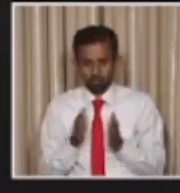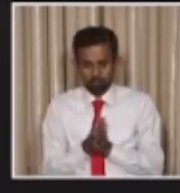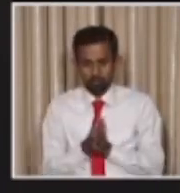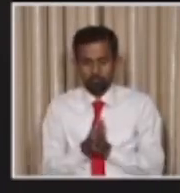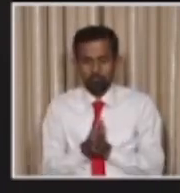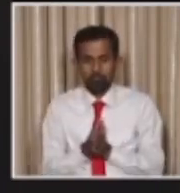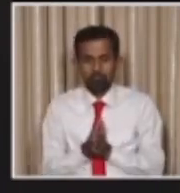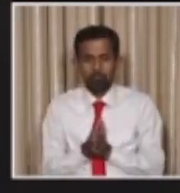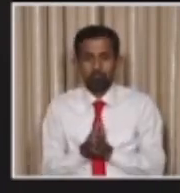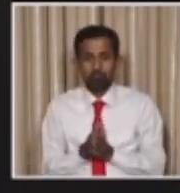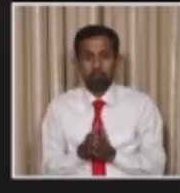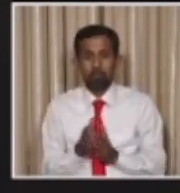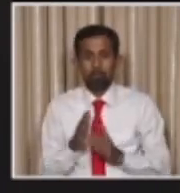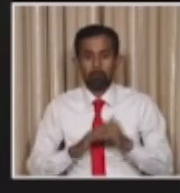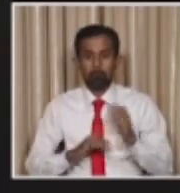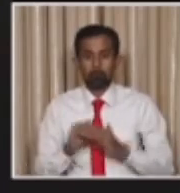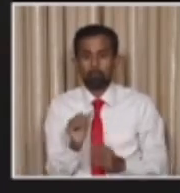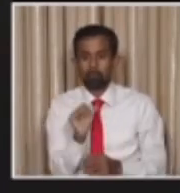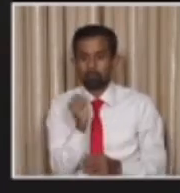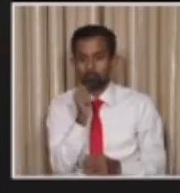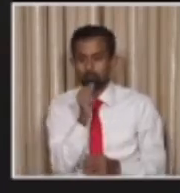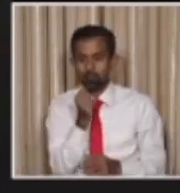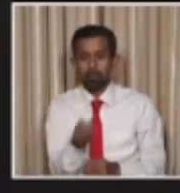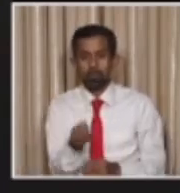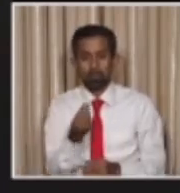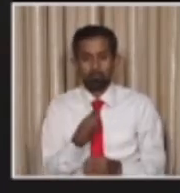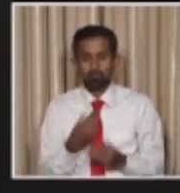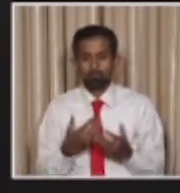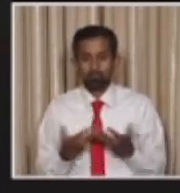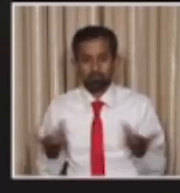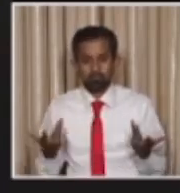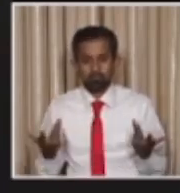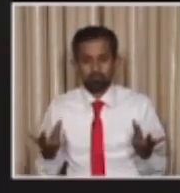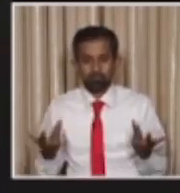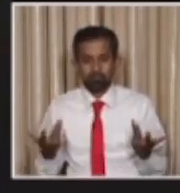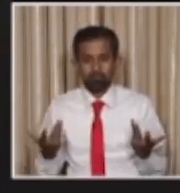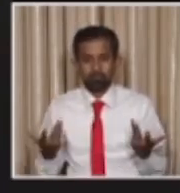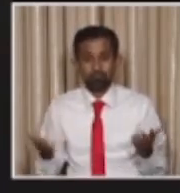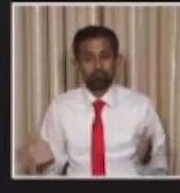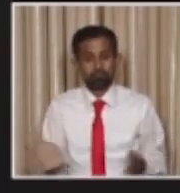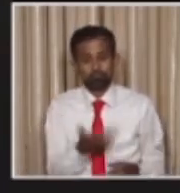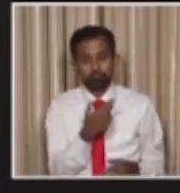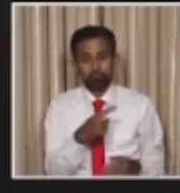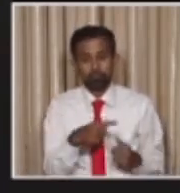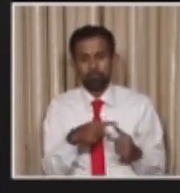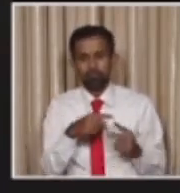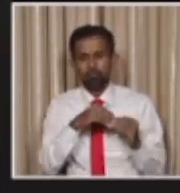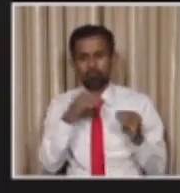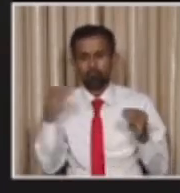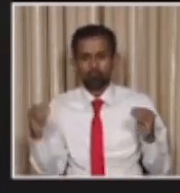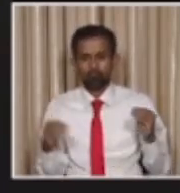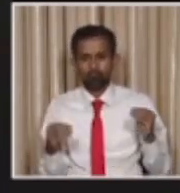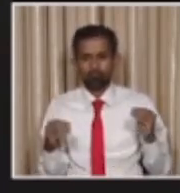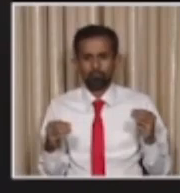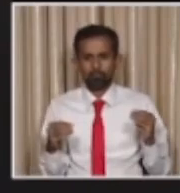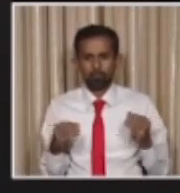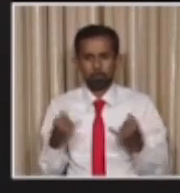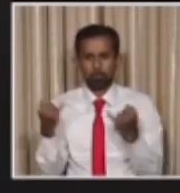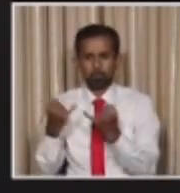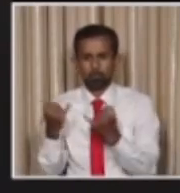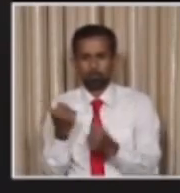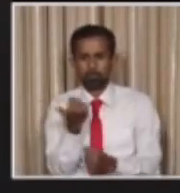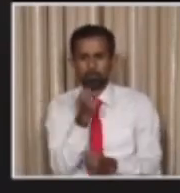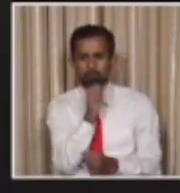ඒ තමන් පාවිච්චි කරන මත්පැන් ලබා ගන්න බැරි වෙලා තියෙනවා. ඒ නිසා ගිහිල්ලා තියෙනවා වෙනත් ප්‍රමිතියෙන් තොර